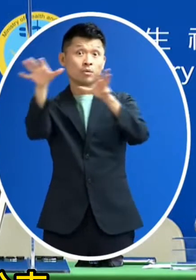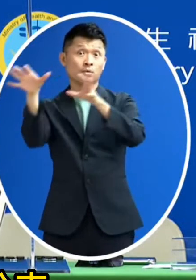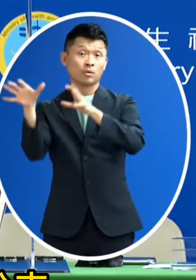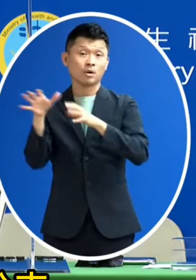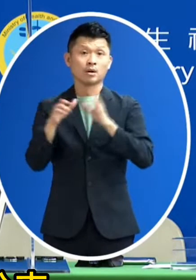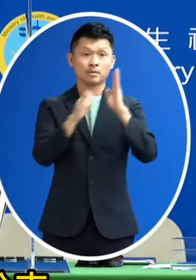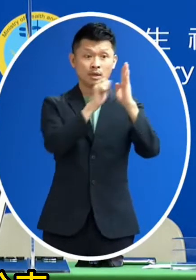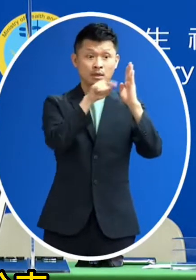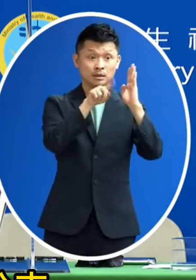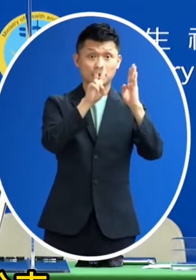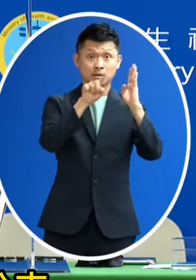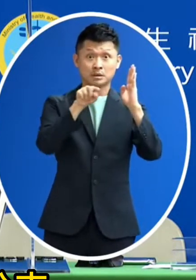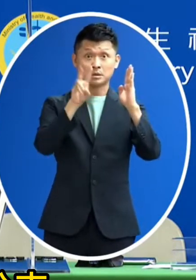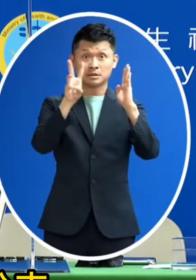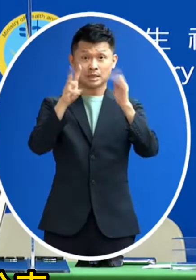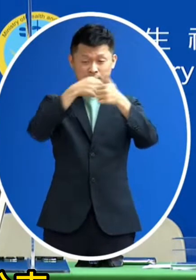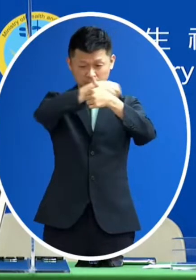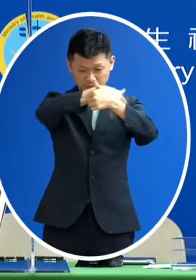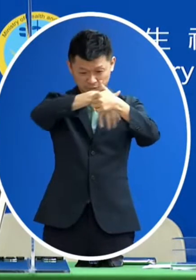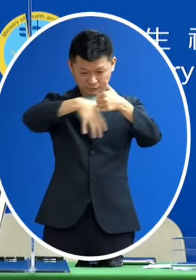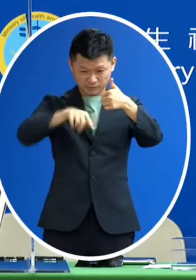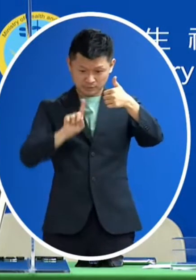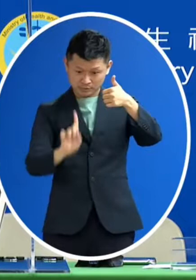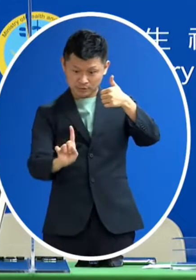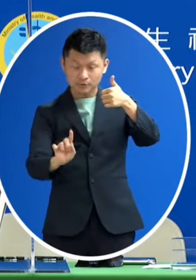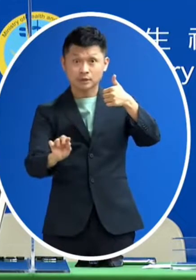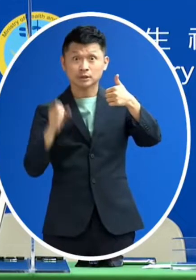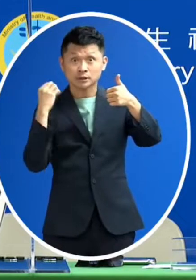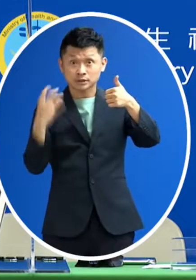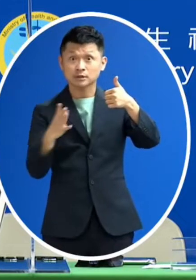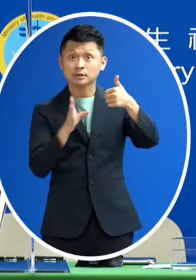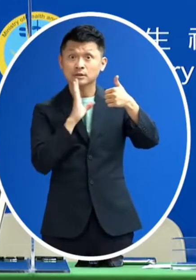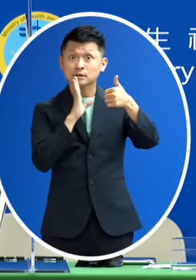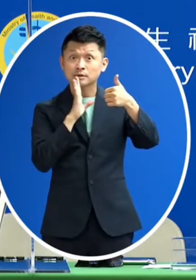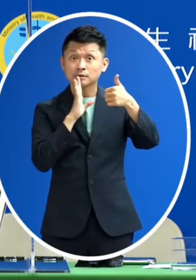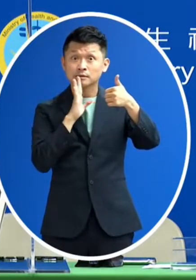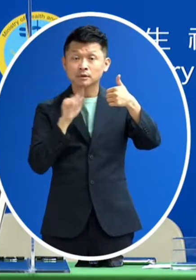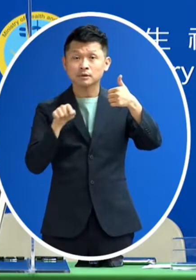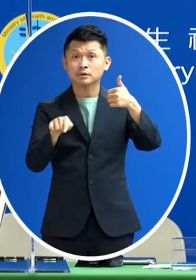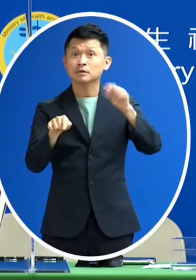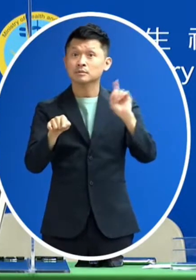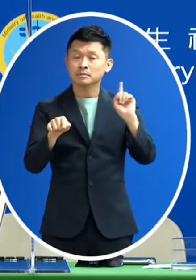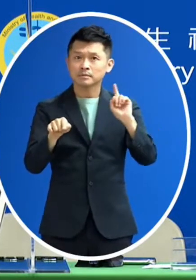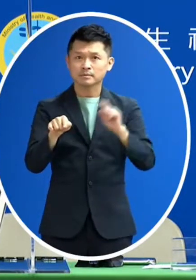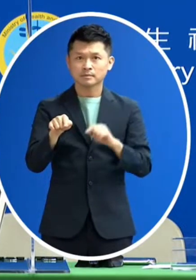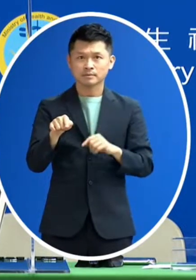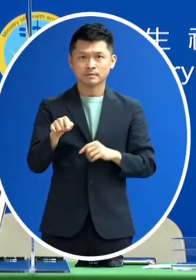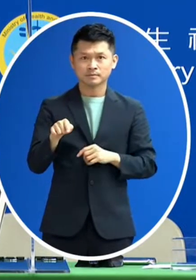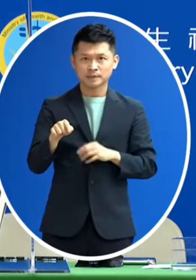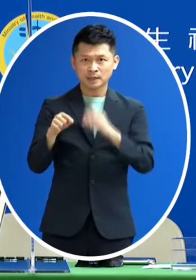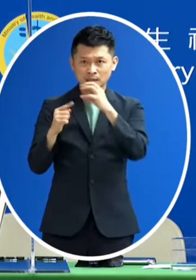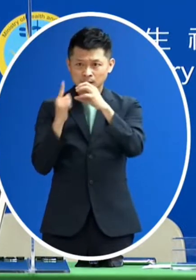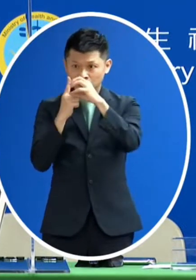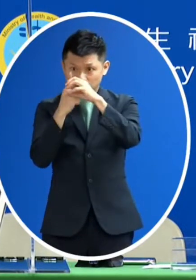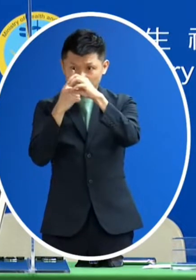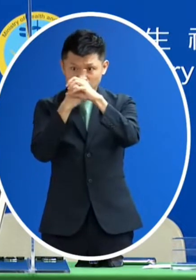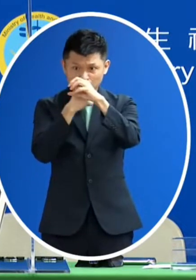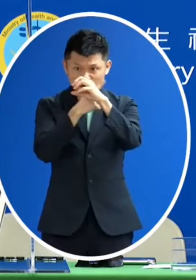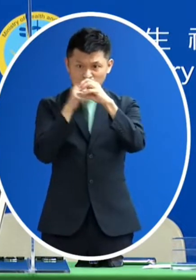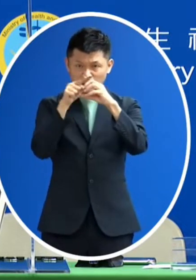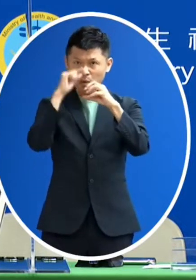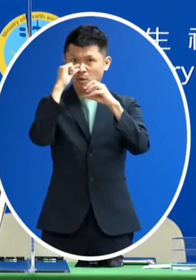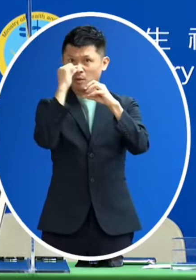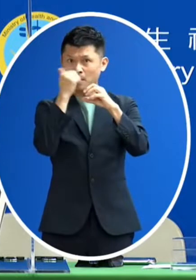个 BA.2.3的细分支那特别就是针对说带有这一个特征位点的这个突变